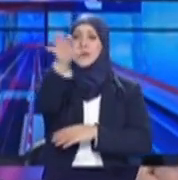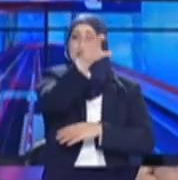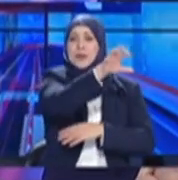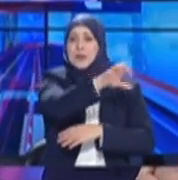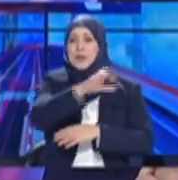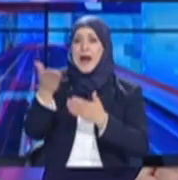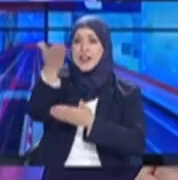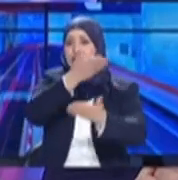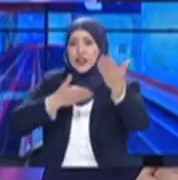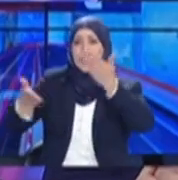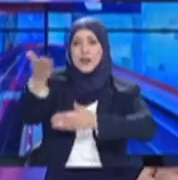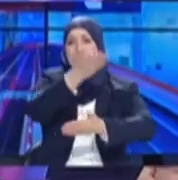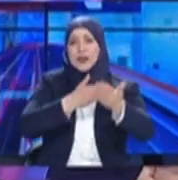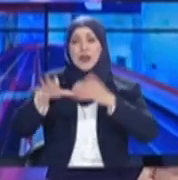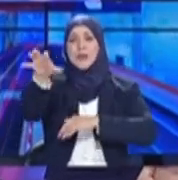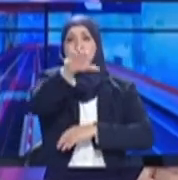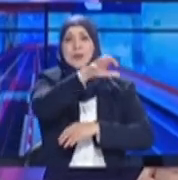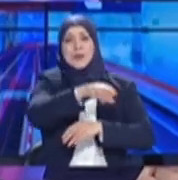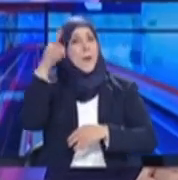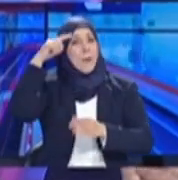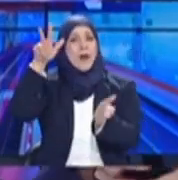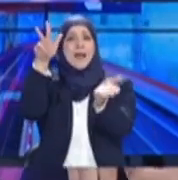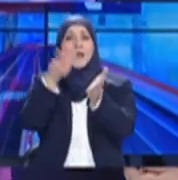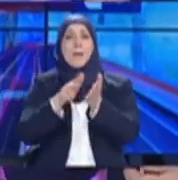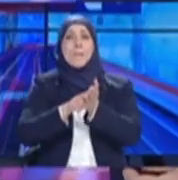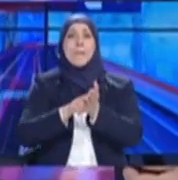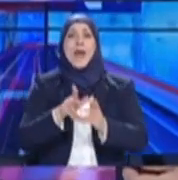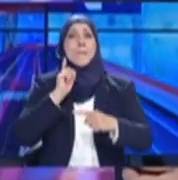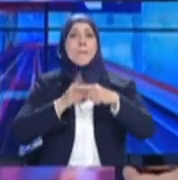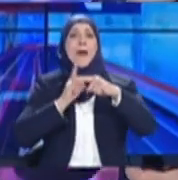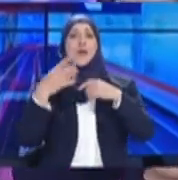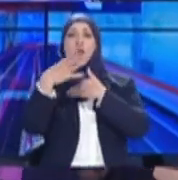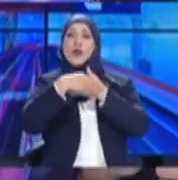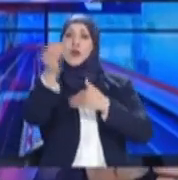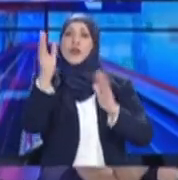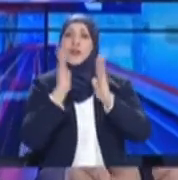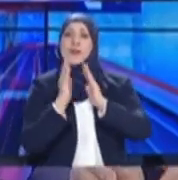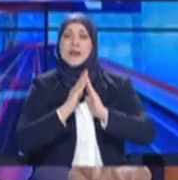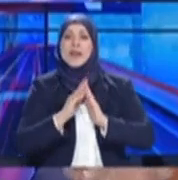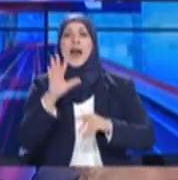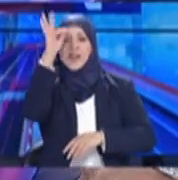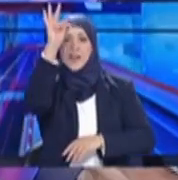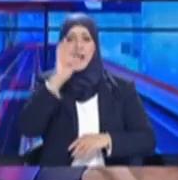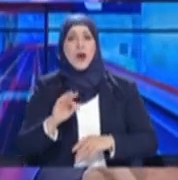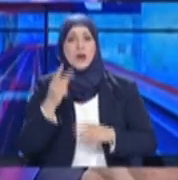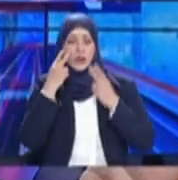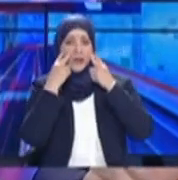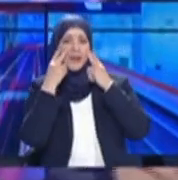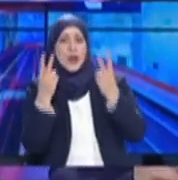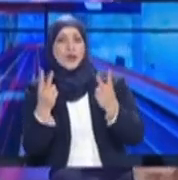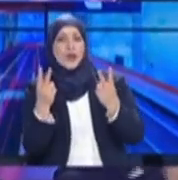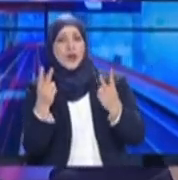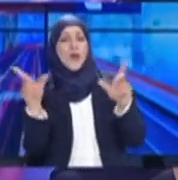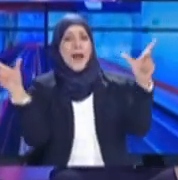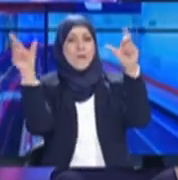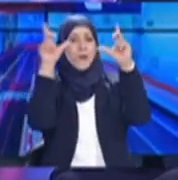لتطبيق هذا الحظر للجولان في مدينه كما نشاهد في الحقيقه في ال الصور